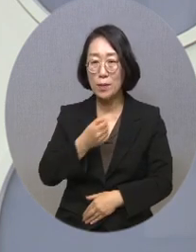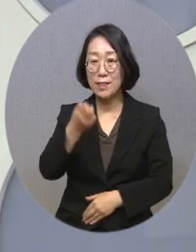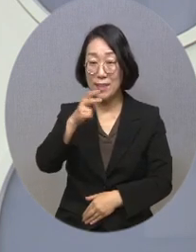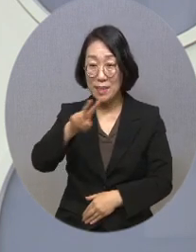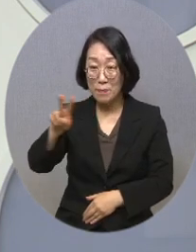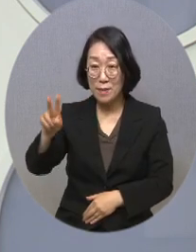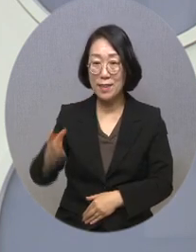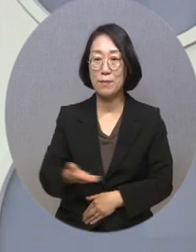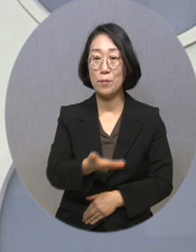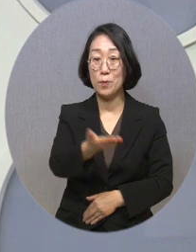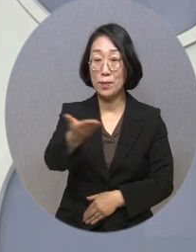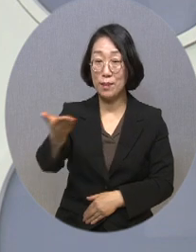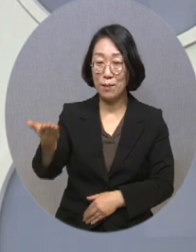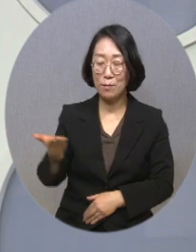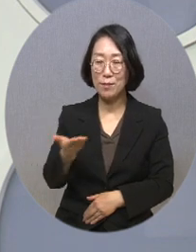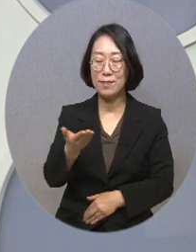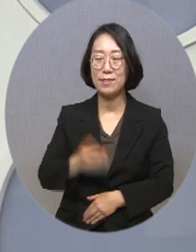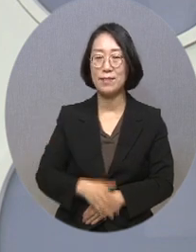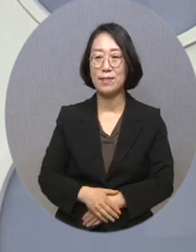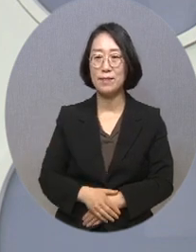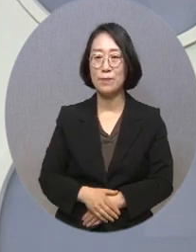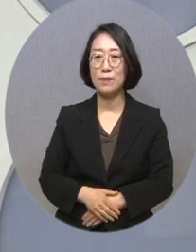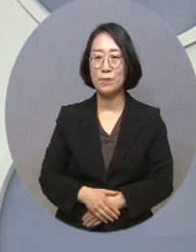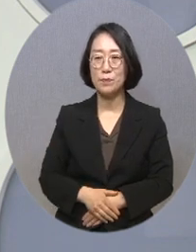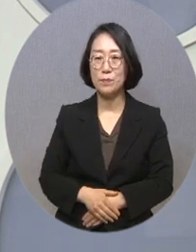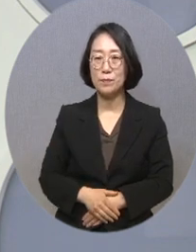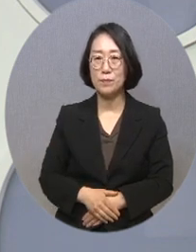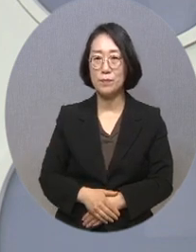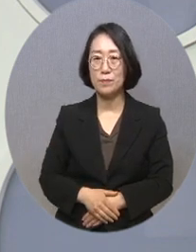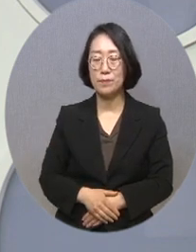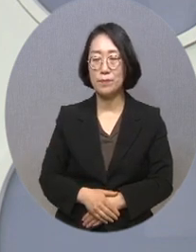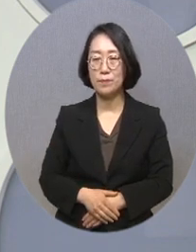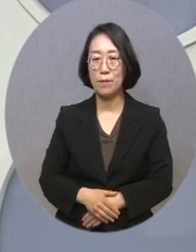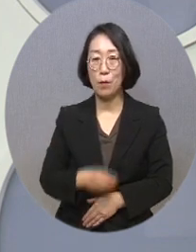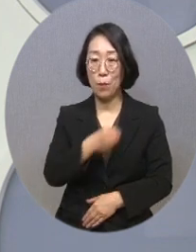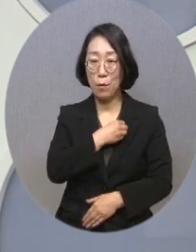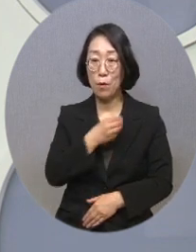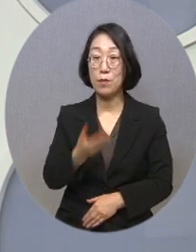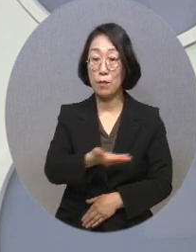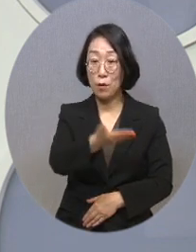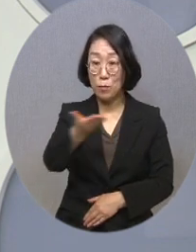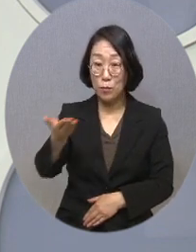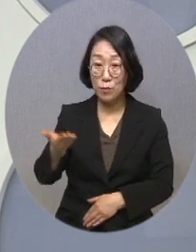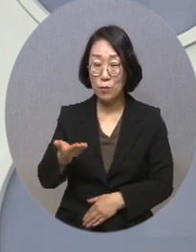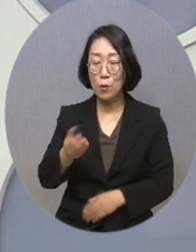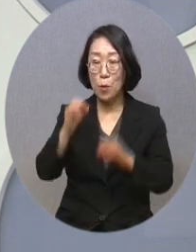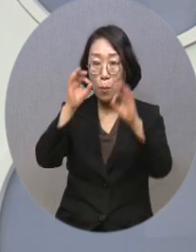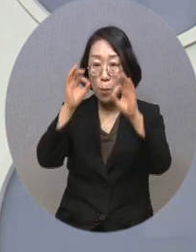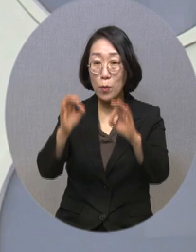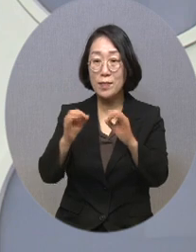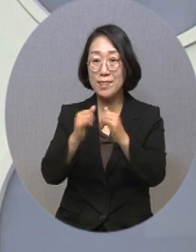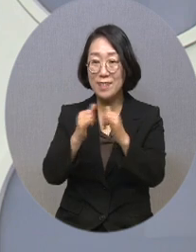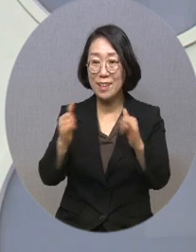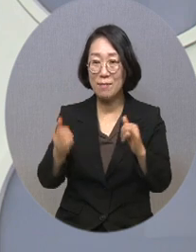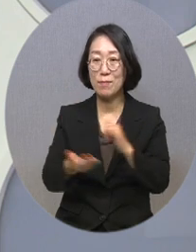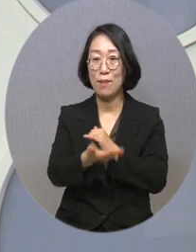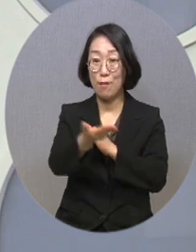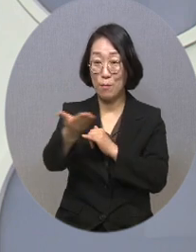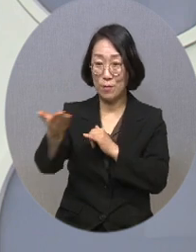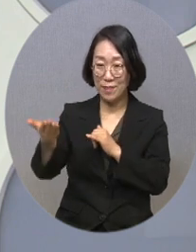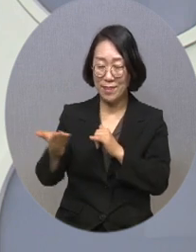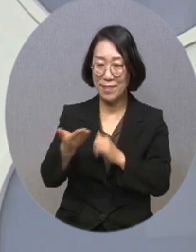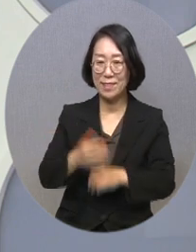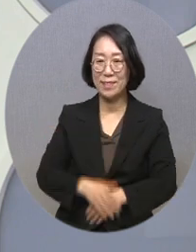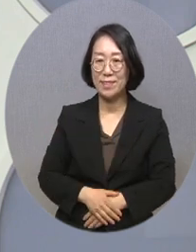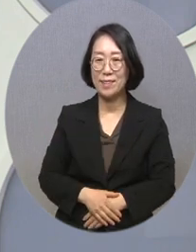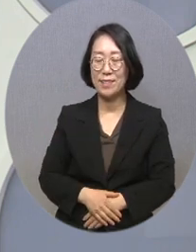복지TV를 시청해 주시고 계시는 우리 한국세무사회 회원 여러분들과 또 복지TV 시청자